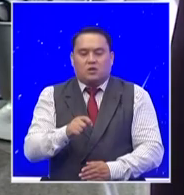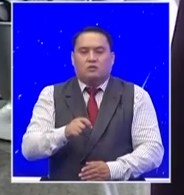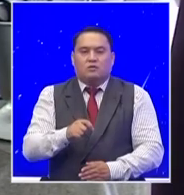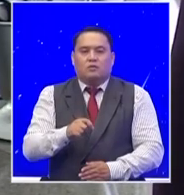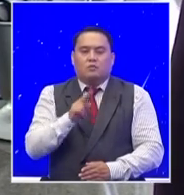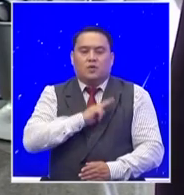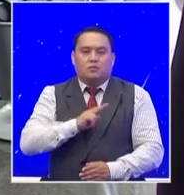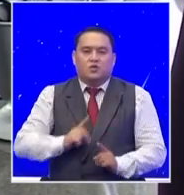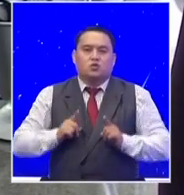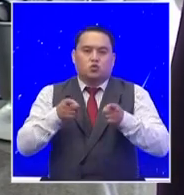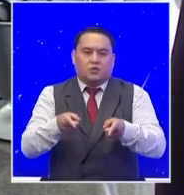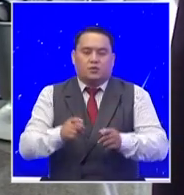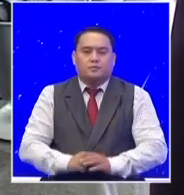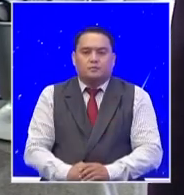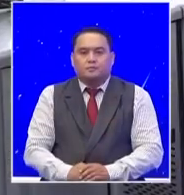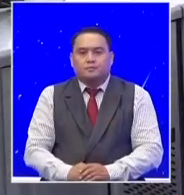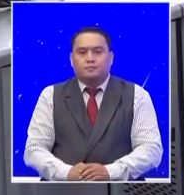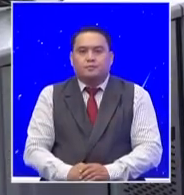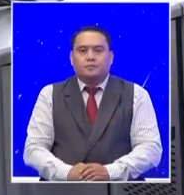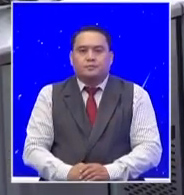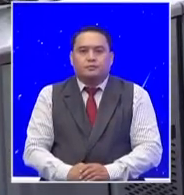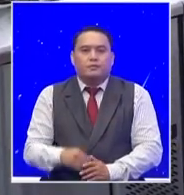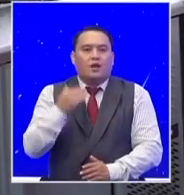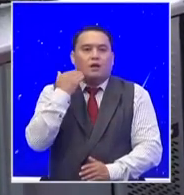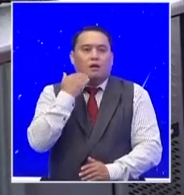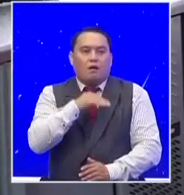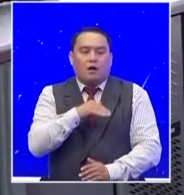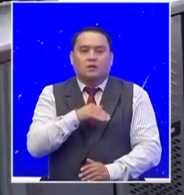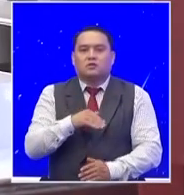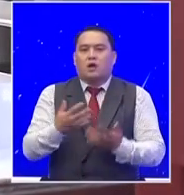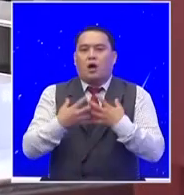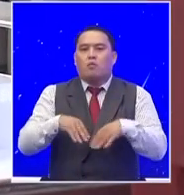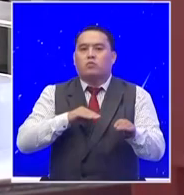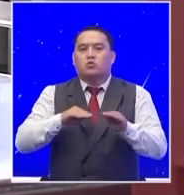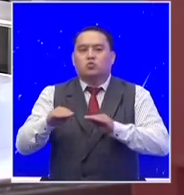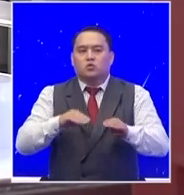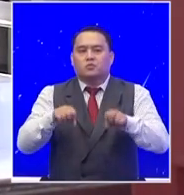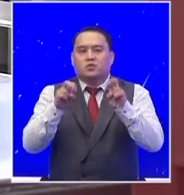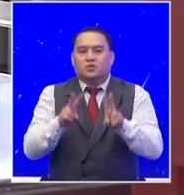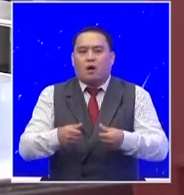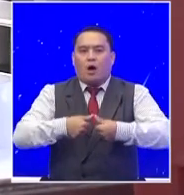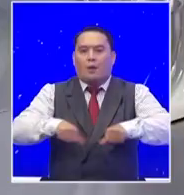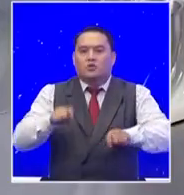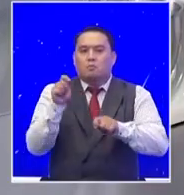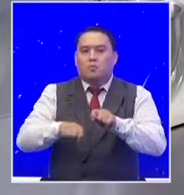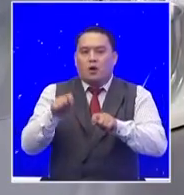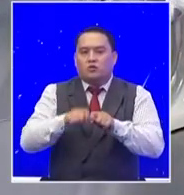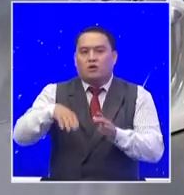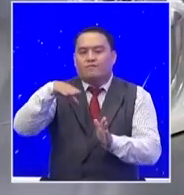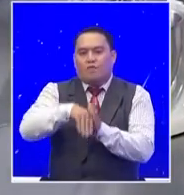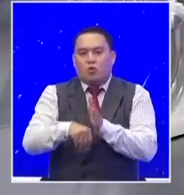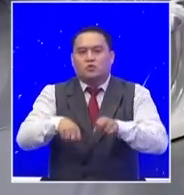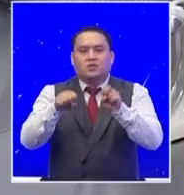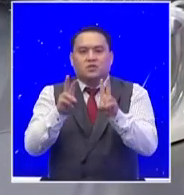день может приступить к работе. Качественные характеристики оборудования оценила специальная комиссия. В ее состав вошли